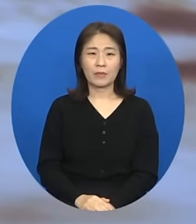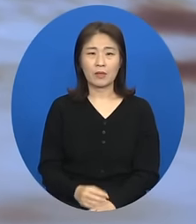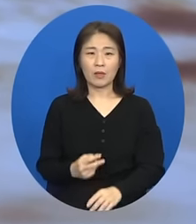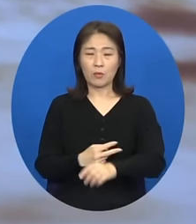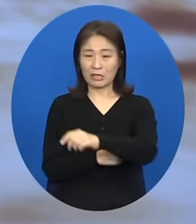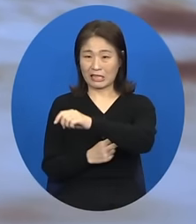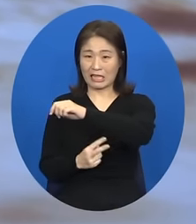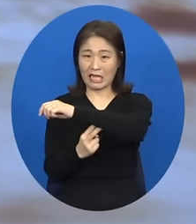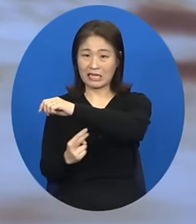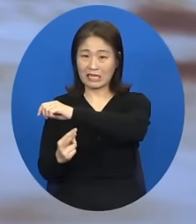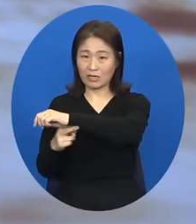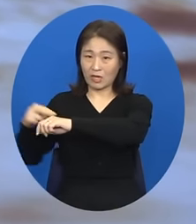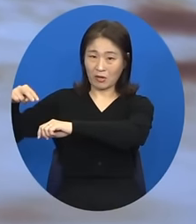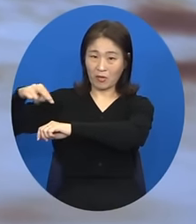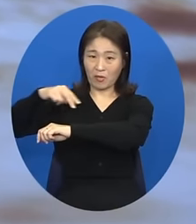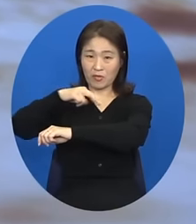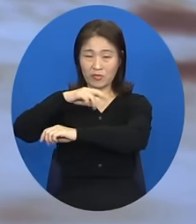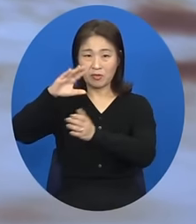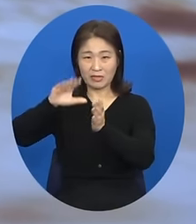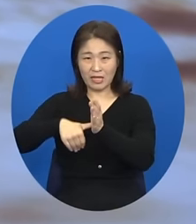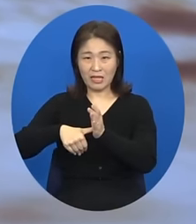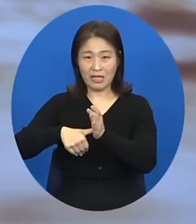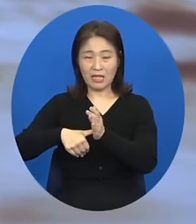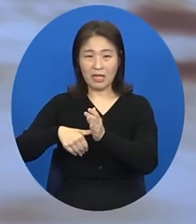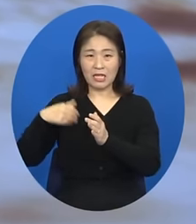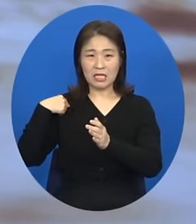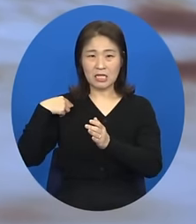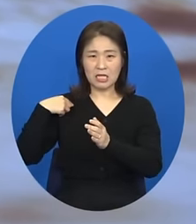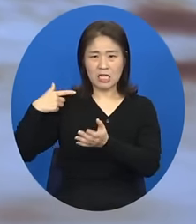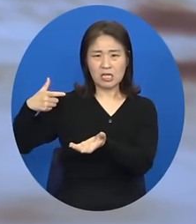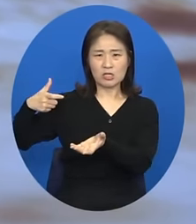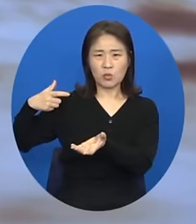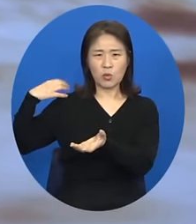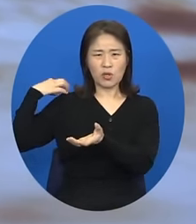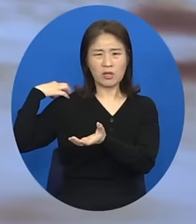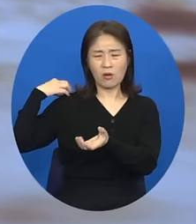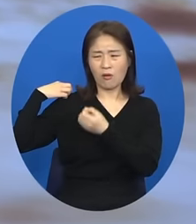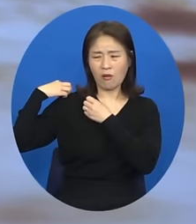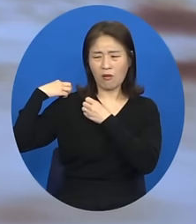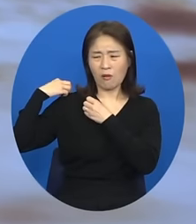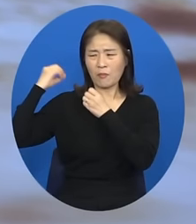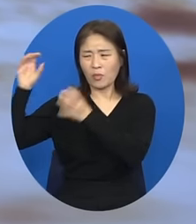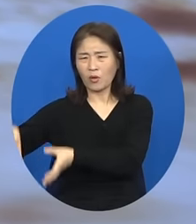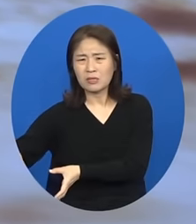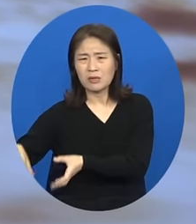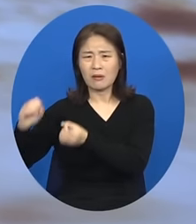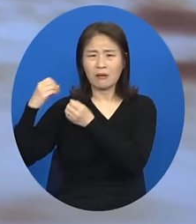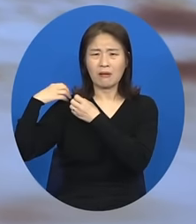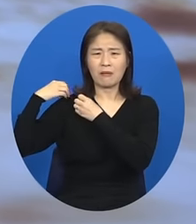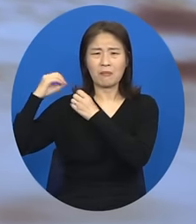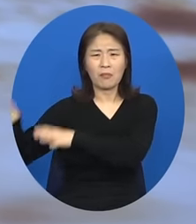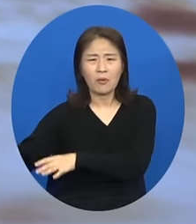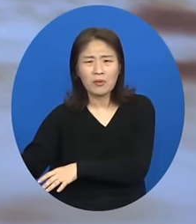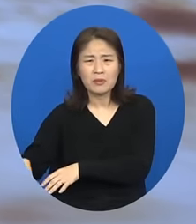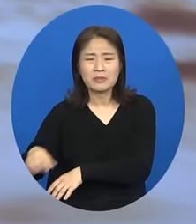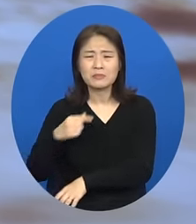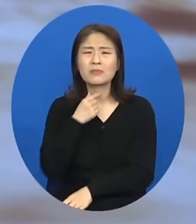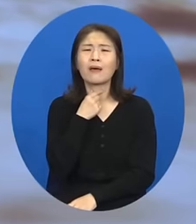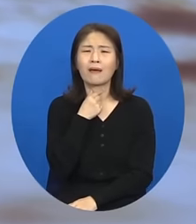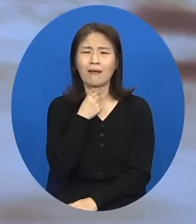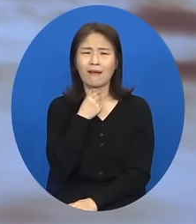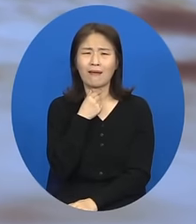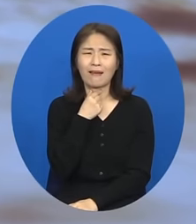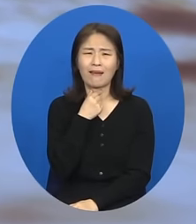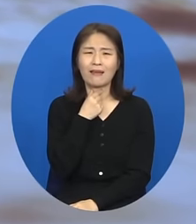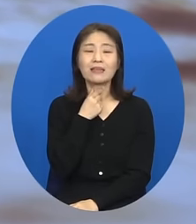건너요. 그러면 마음속에 이 총을 저기다 던지면 어떨까? 저기다 던지면 행군이 끝나지 않을까?